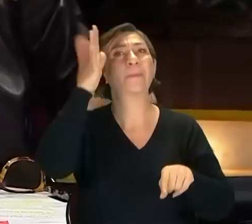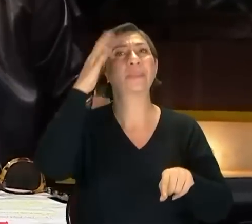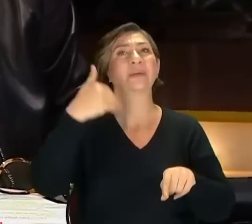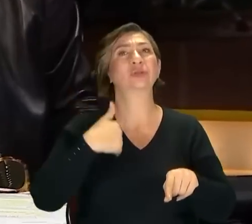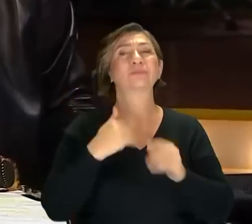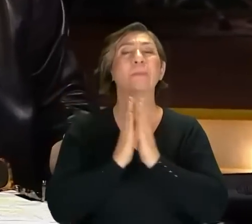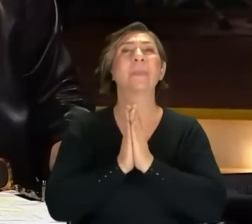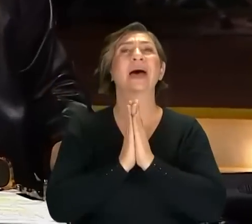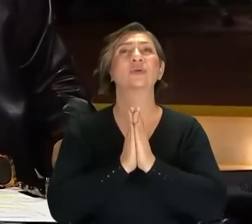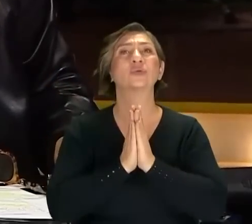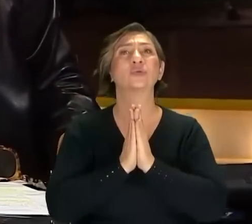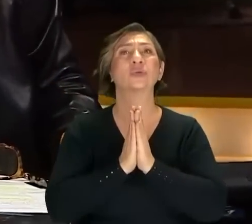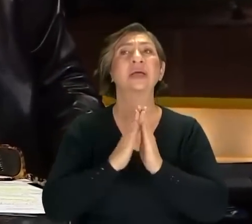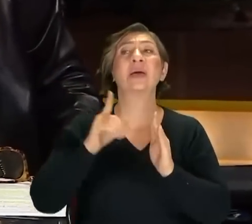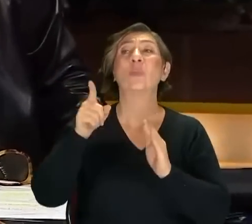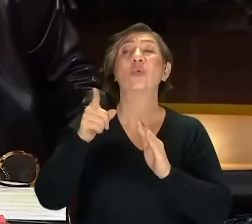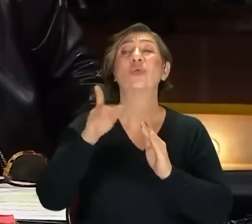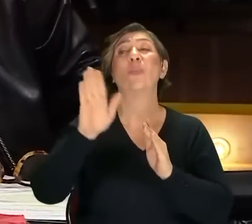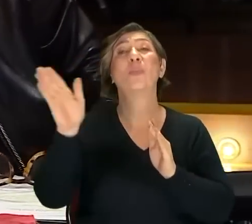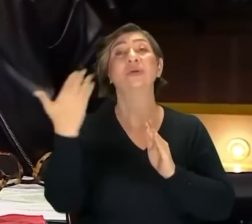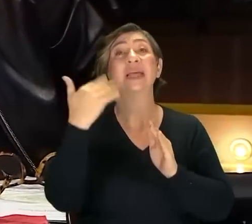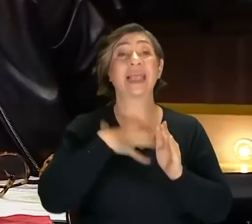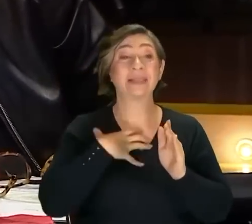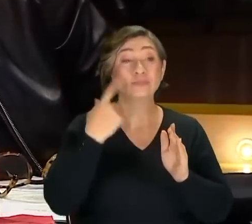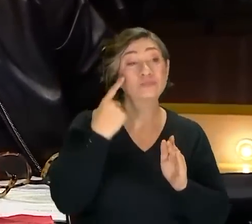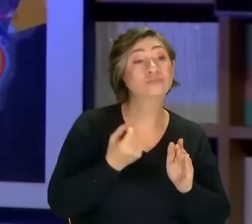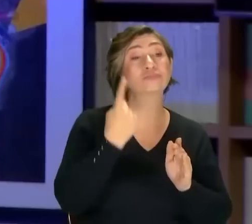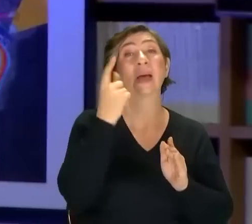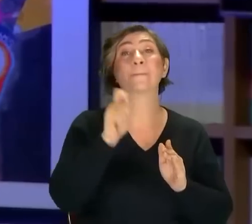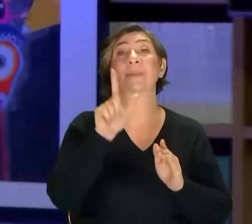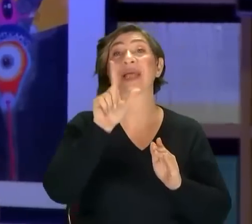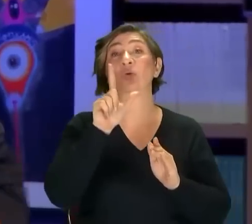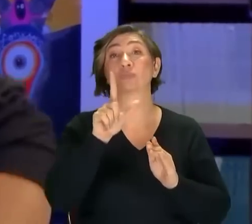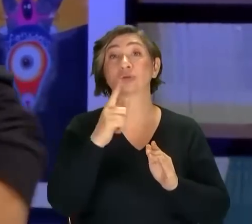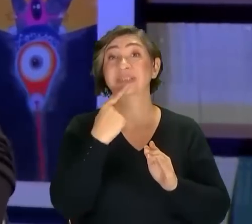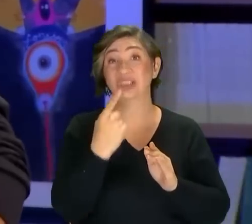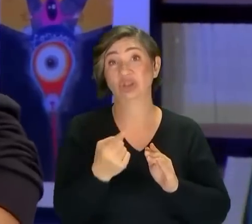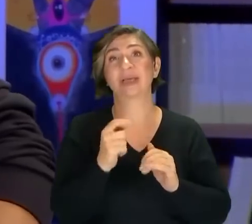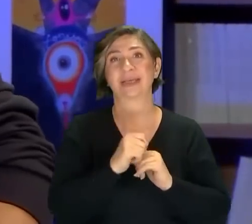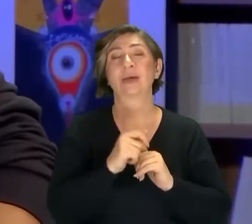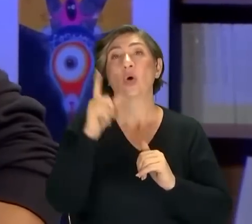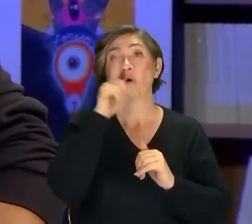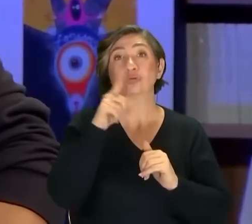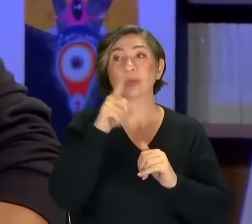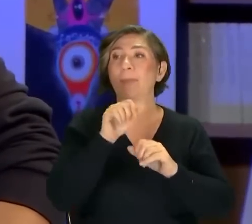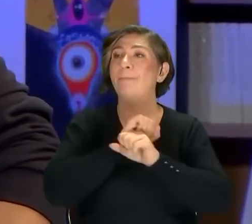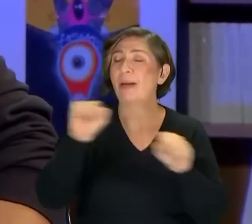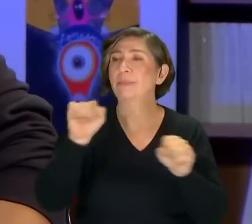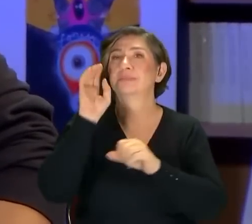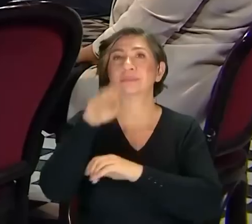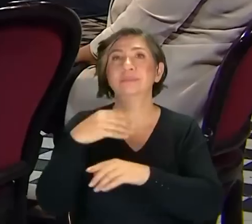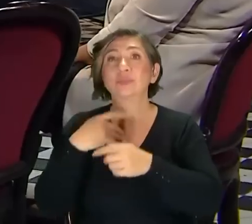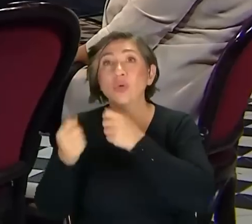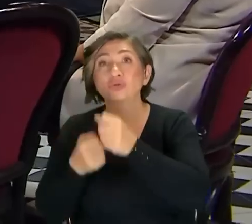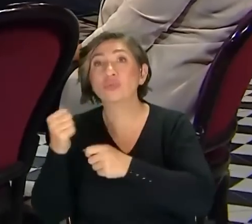salakmışım. Pardon, trend takip etmek yerine trend yaratmam gerekiyormuş. Bravo, vay. Aynen. O yüzden fırtlayanın peşinden